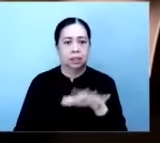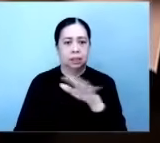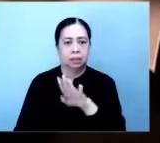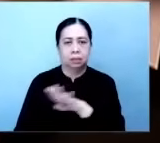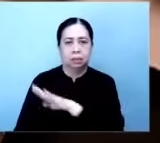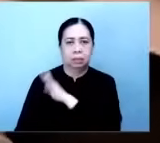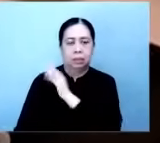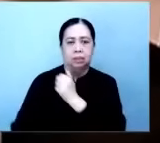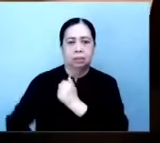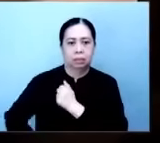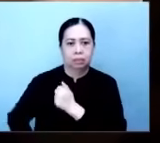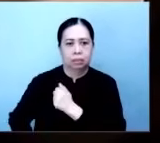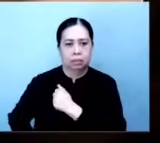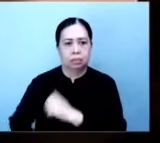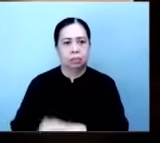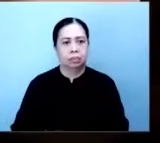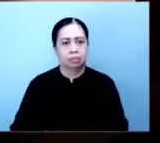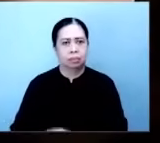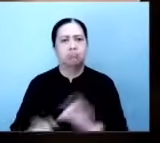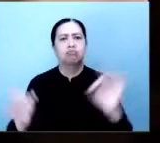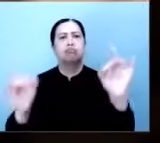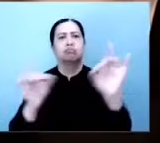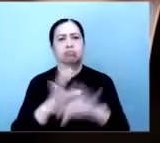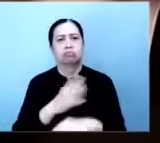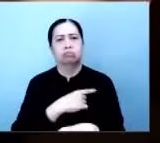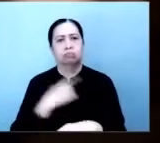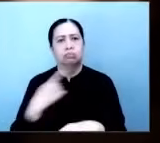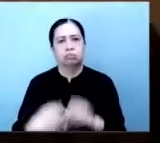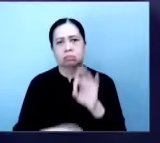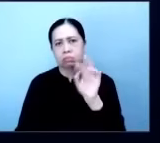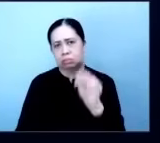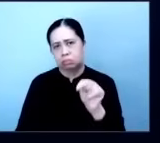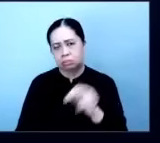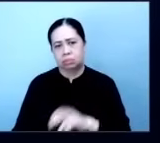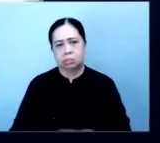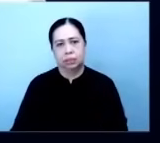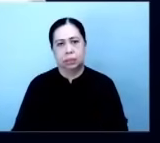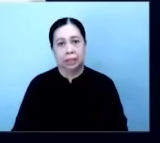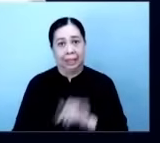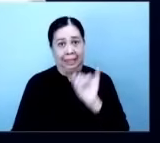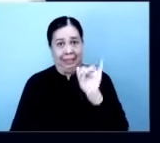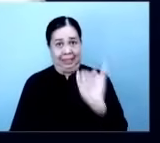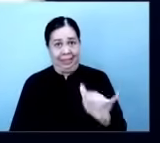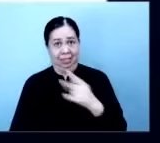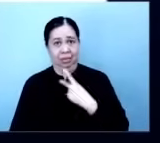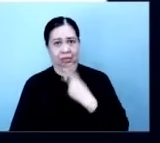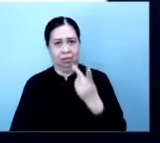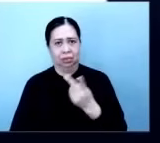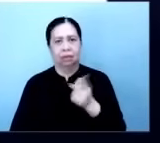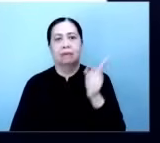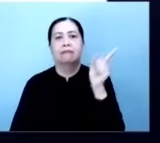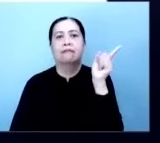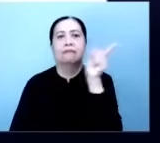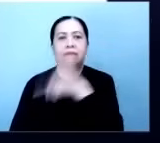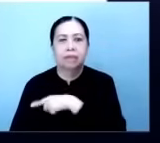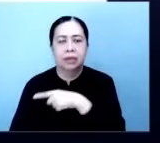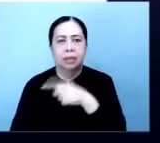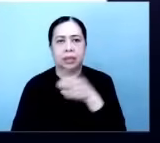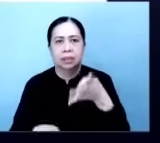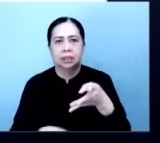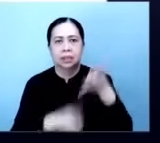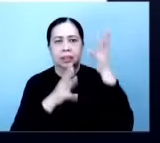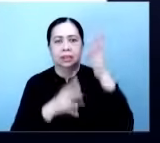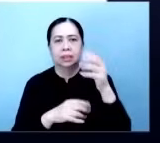sundalo, gumanti sa China kung kinakailangan. Ang boses na yan, peke, in-upload ang video noong